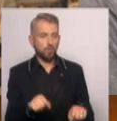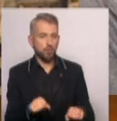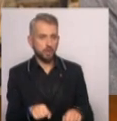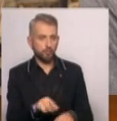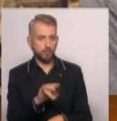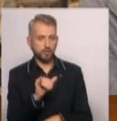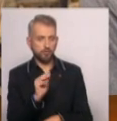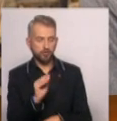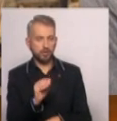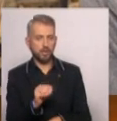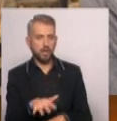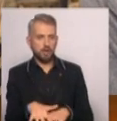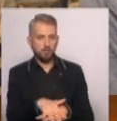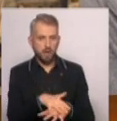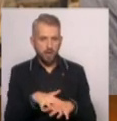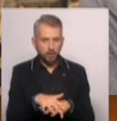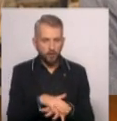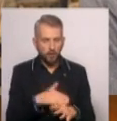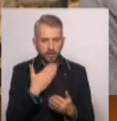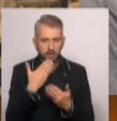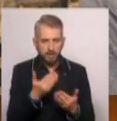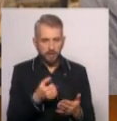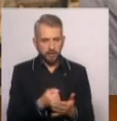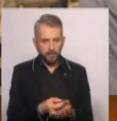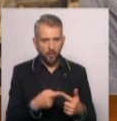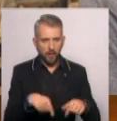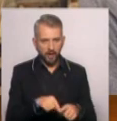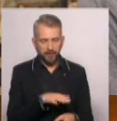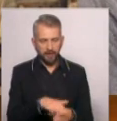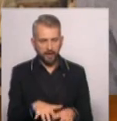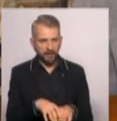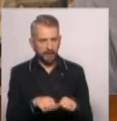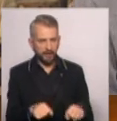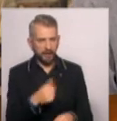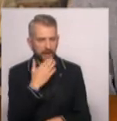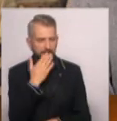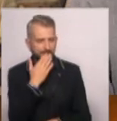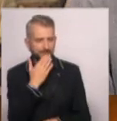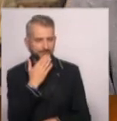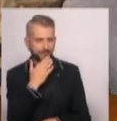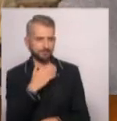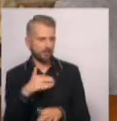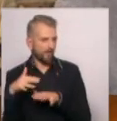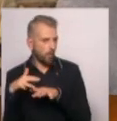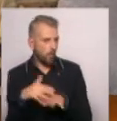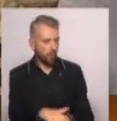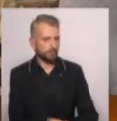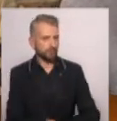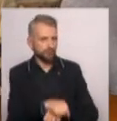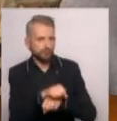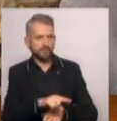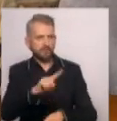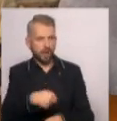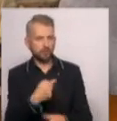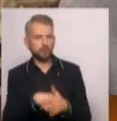ніж масово звертатись до органів виконавчої влади, виходити масово людям і вимагати, тому